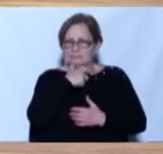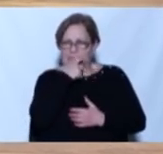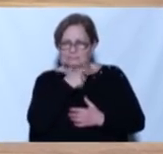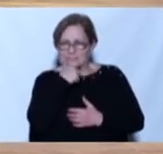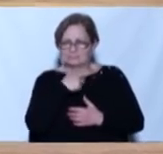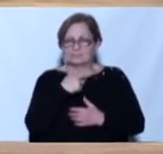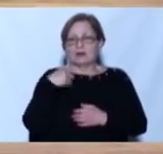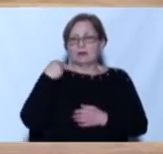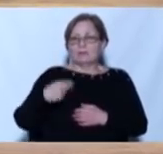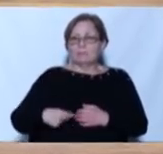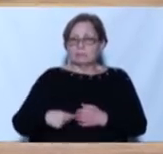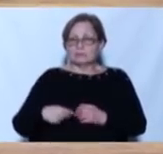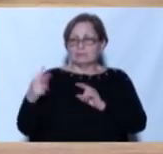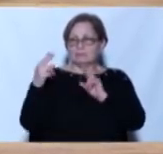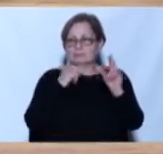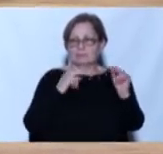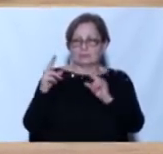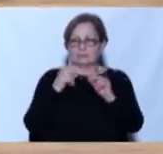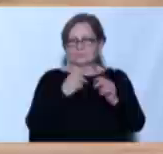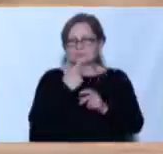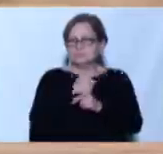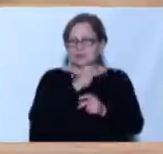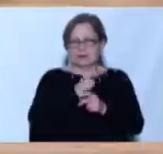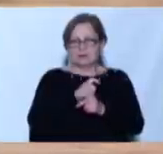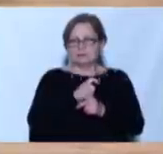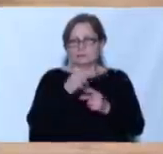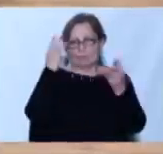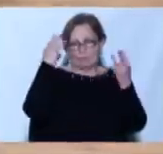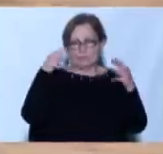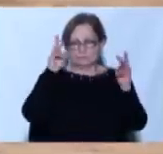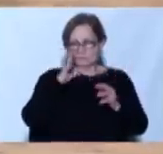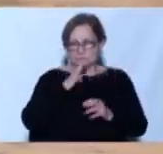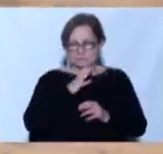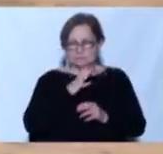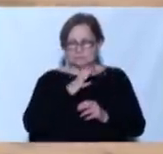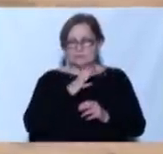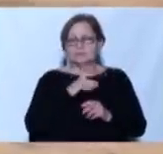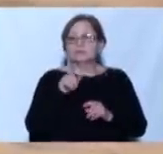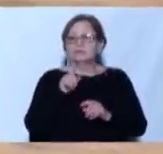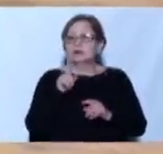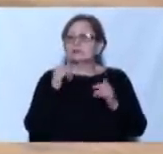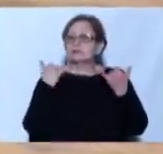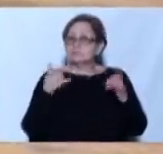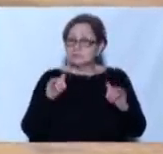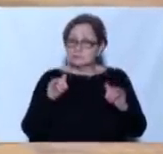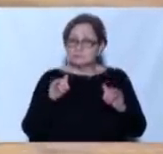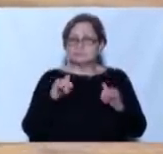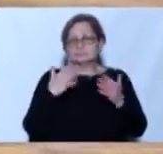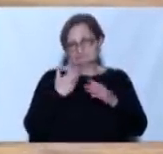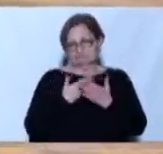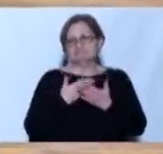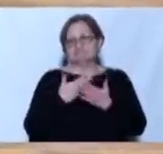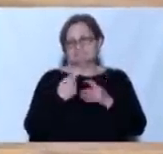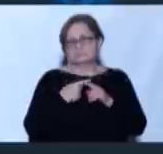შემდეგ ფრანგული ლაპარაკი იყო ყველგან ესე ვთქვათ მოდაში და ასე შემდეგ და ასე შემდეგ. აი რა გასაკვირია და ბუნებრივიც არის,